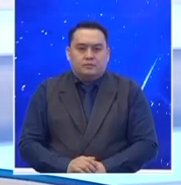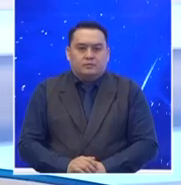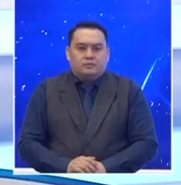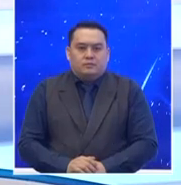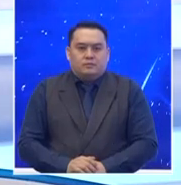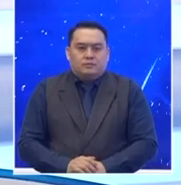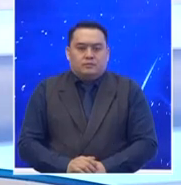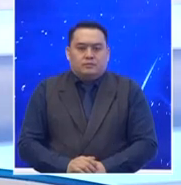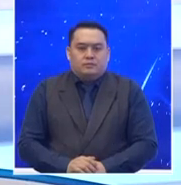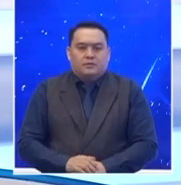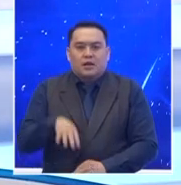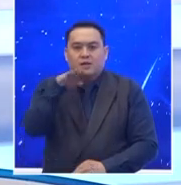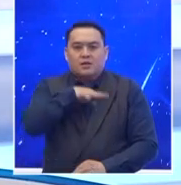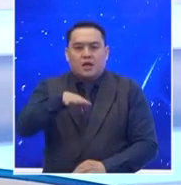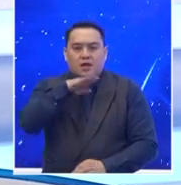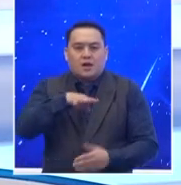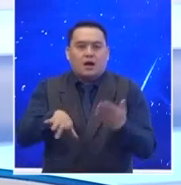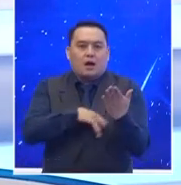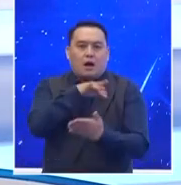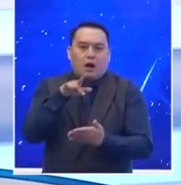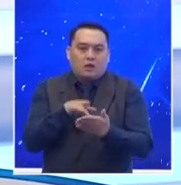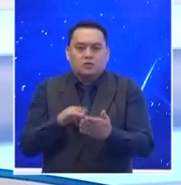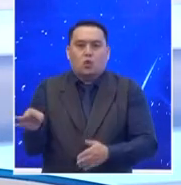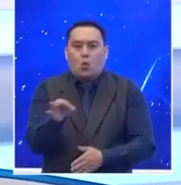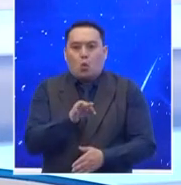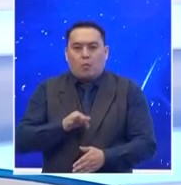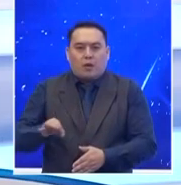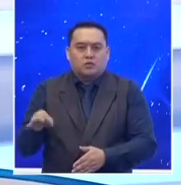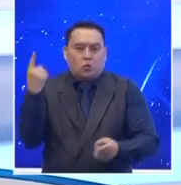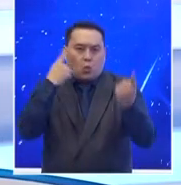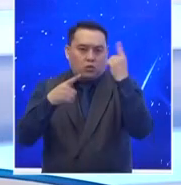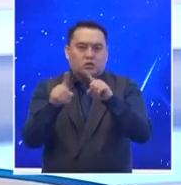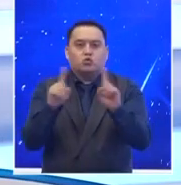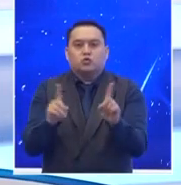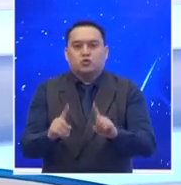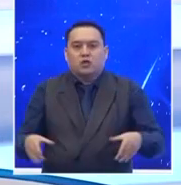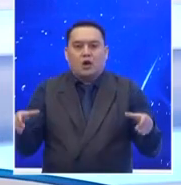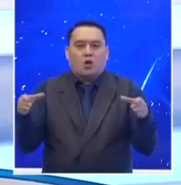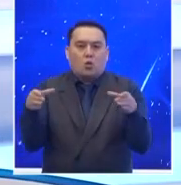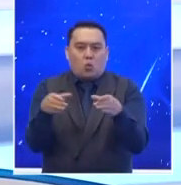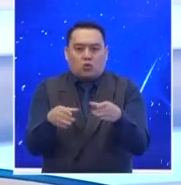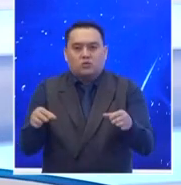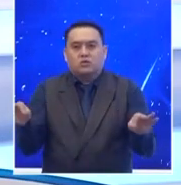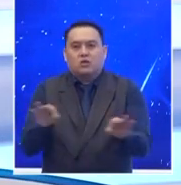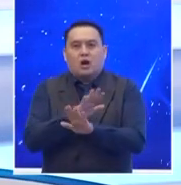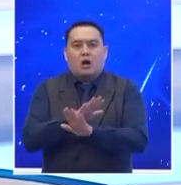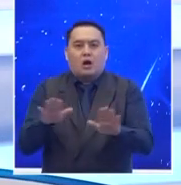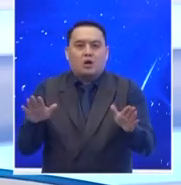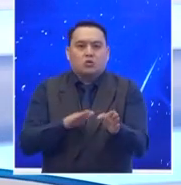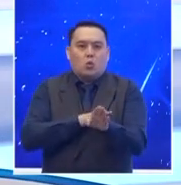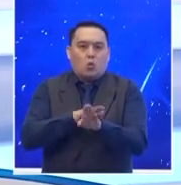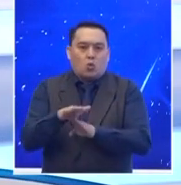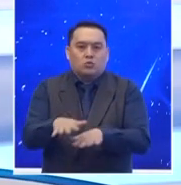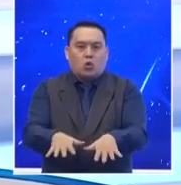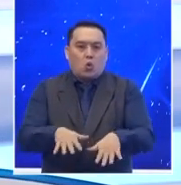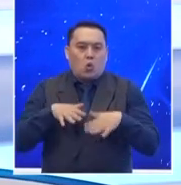Ақпан классикалық музыкайы. Текелі қаласында облыстағы өнер жұлдыздары бас қосты. Олар классикалық жанрда өлете ән шырқап,